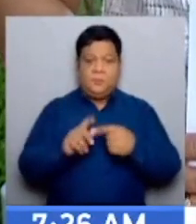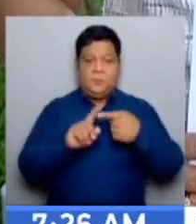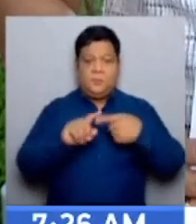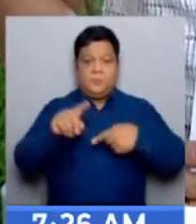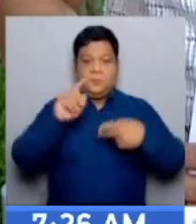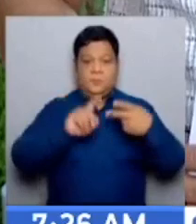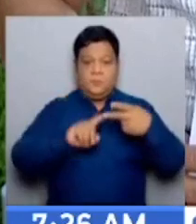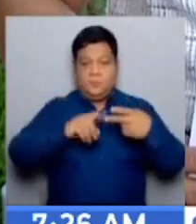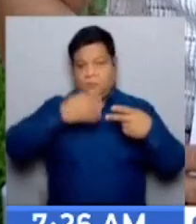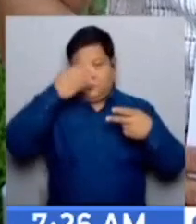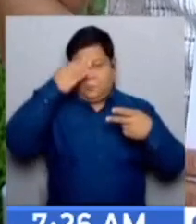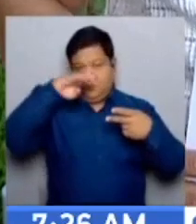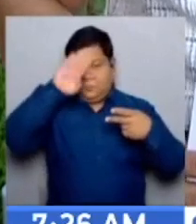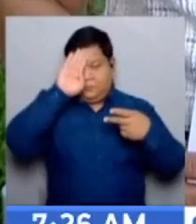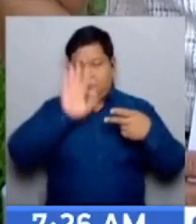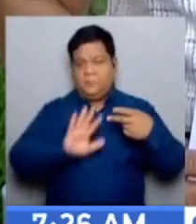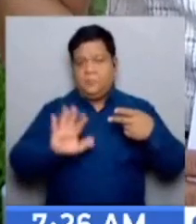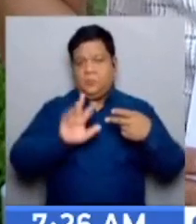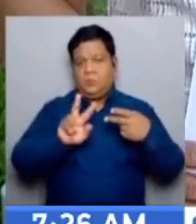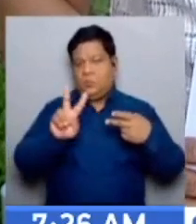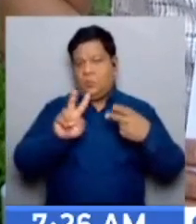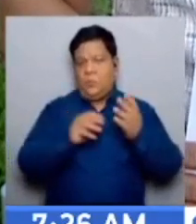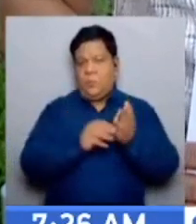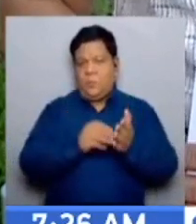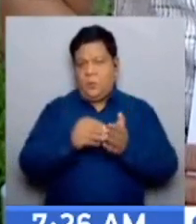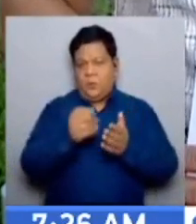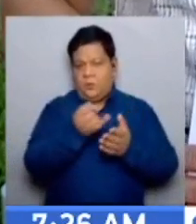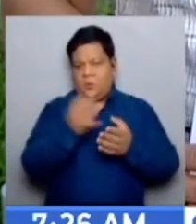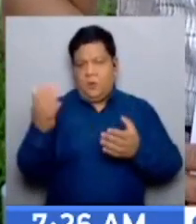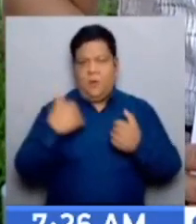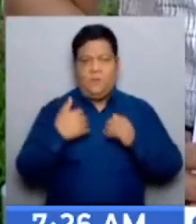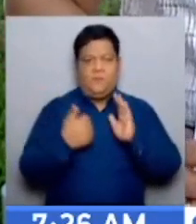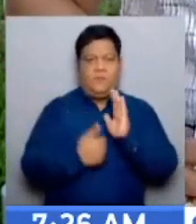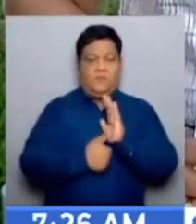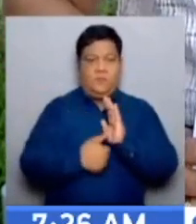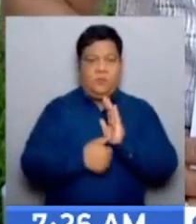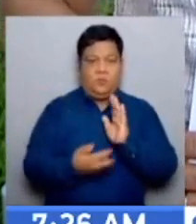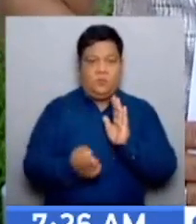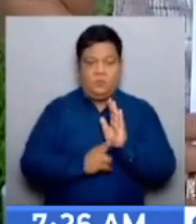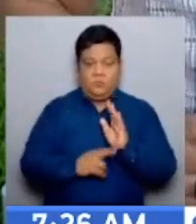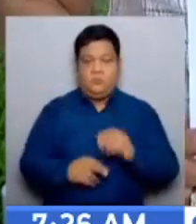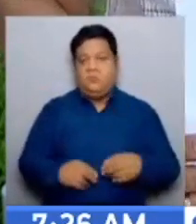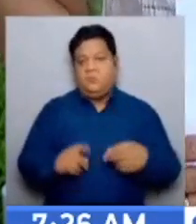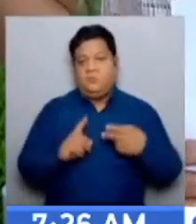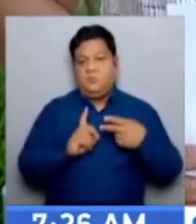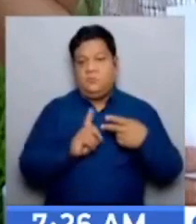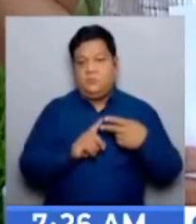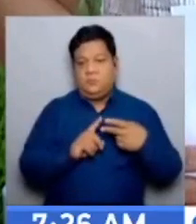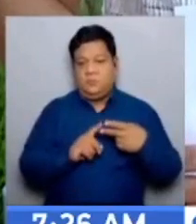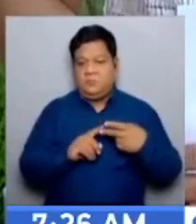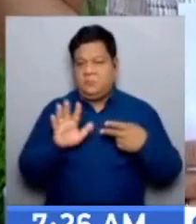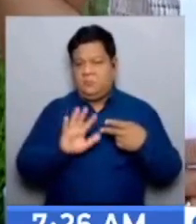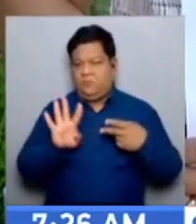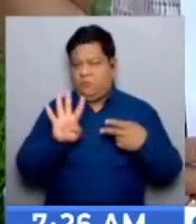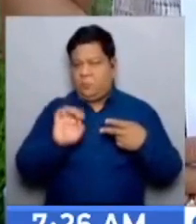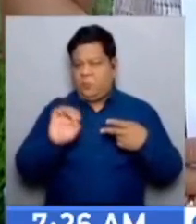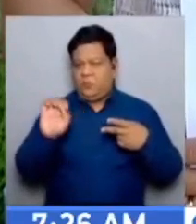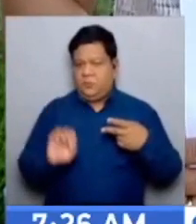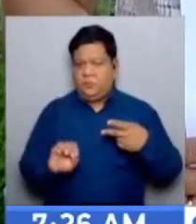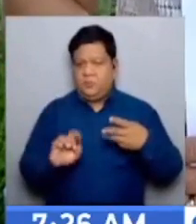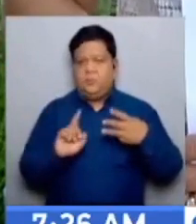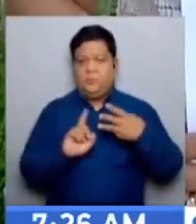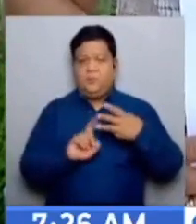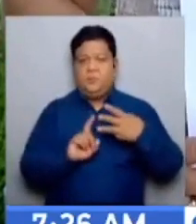mahigit 2 million registered voters o halos 4% sa total number of registered voters. Mahigit 2 million din ang